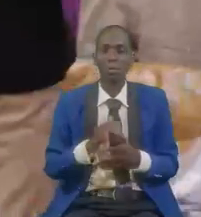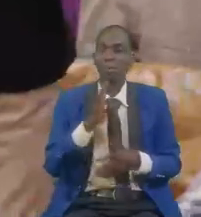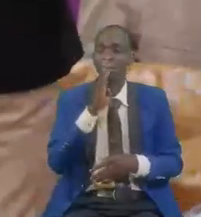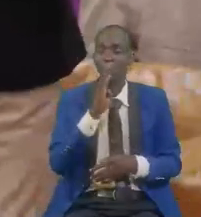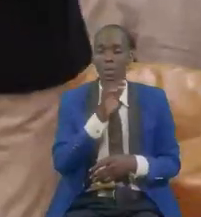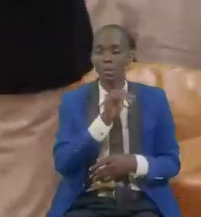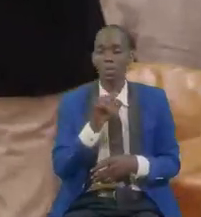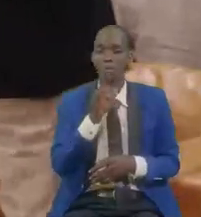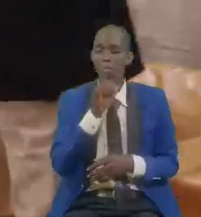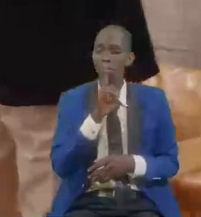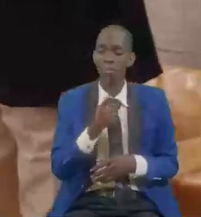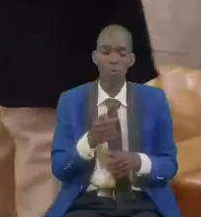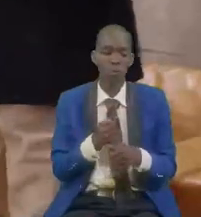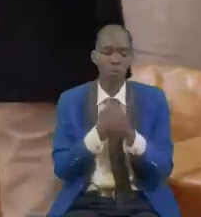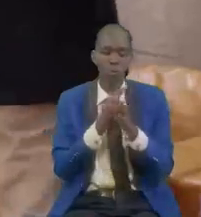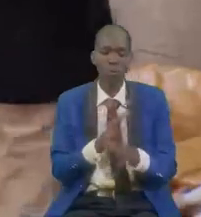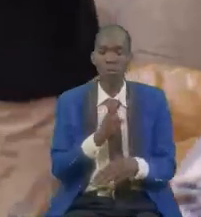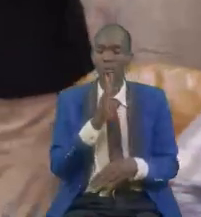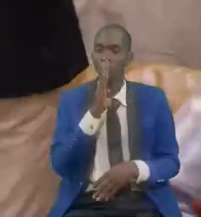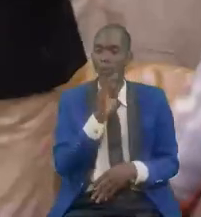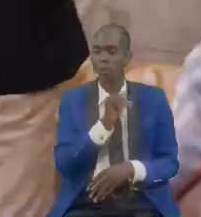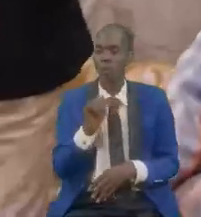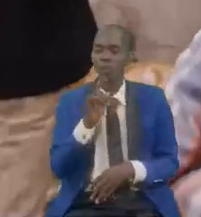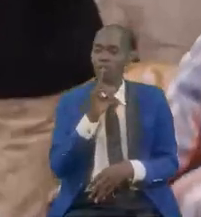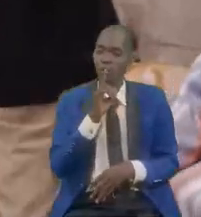Soyez un véritable disciple.